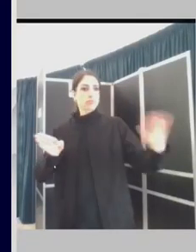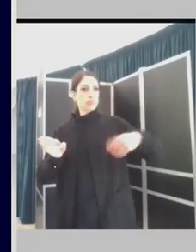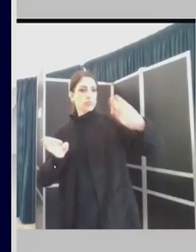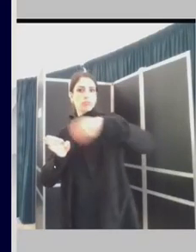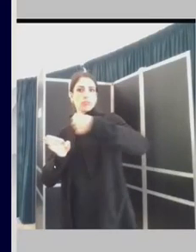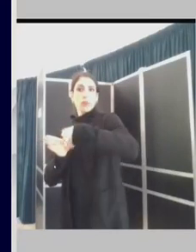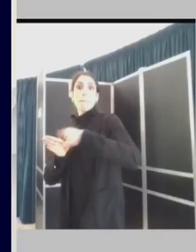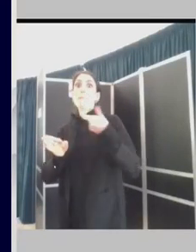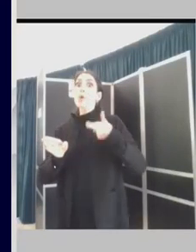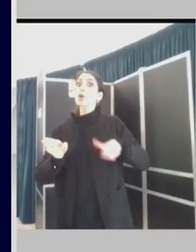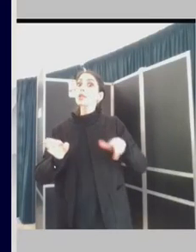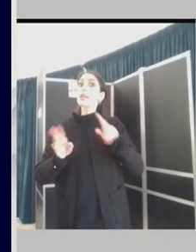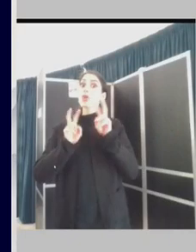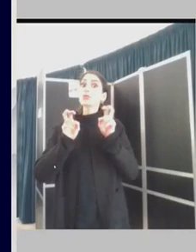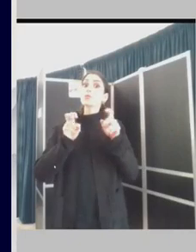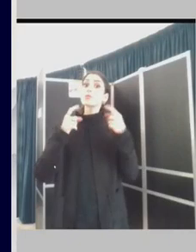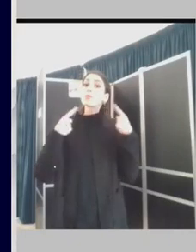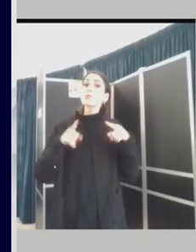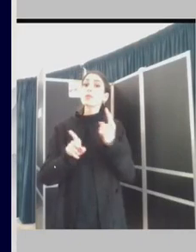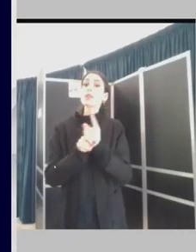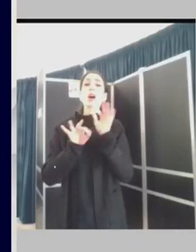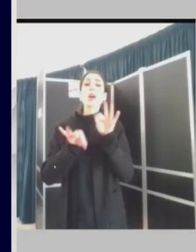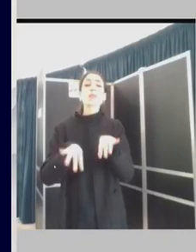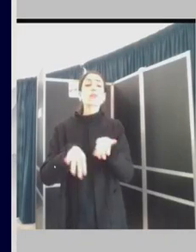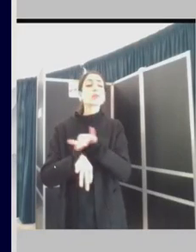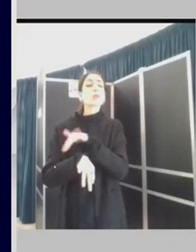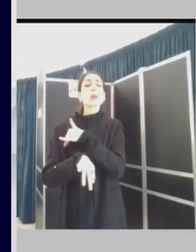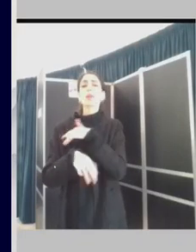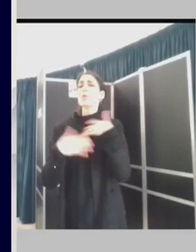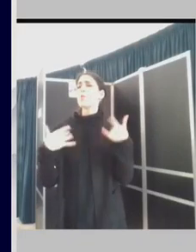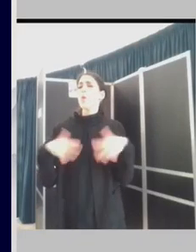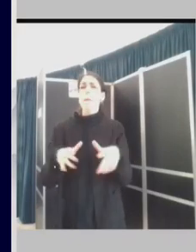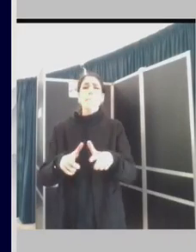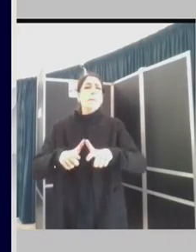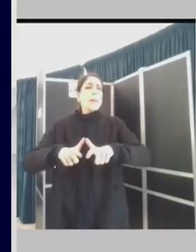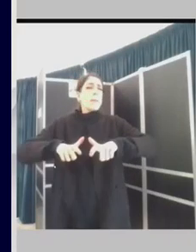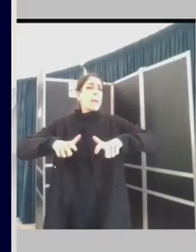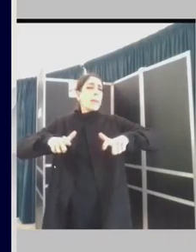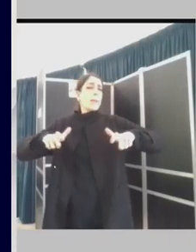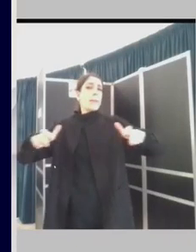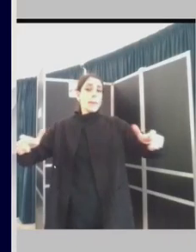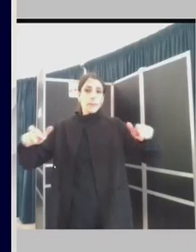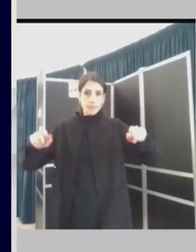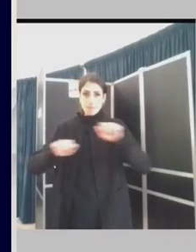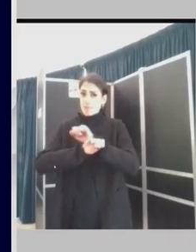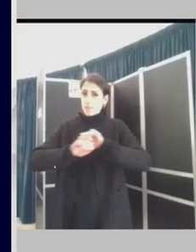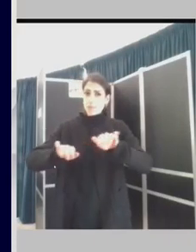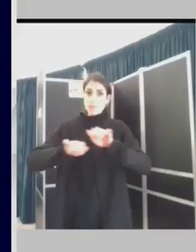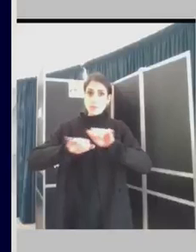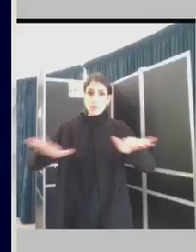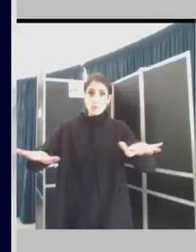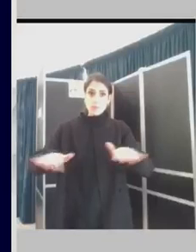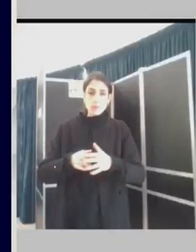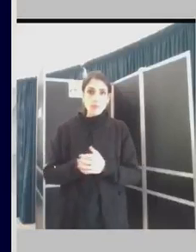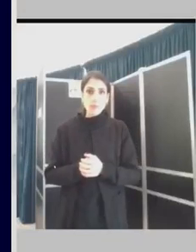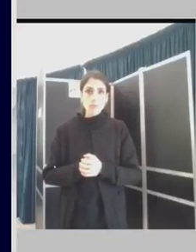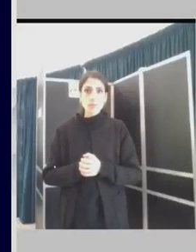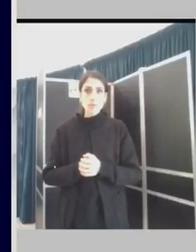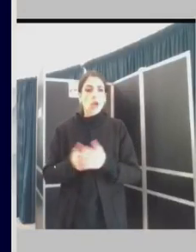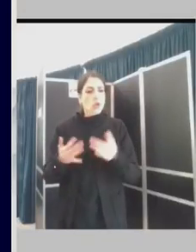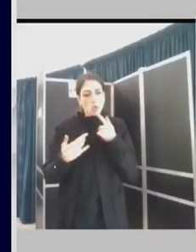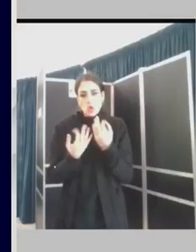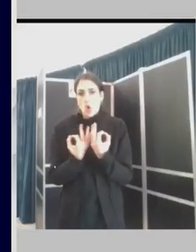possibili, senza ovviamente essere un peso alle istituzioni scolastiche. Tutte le attività